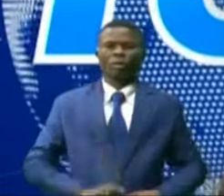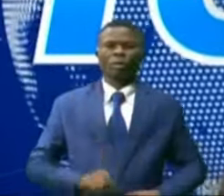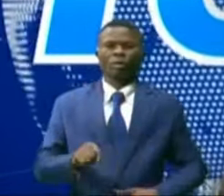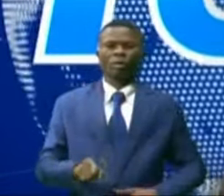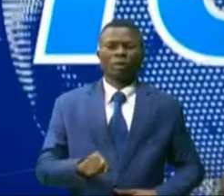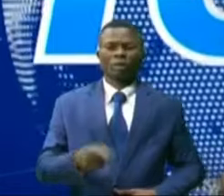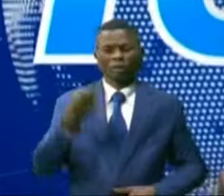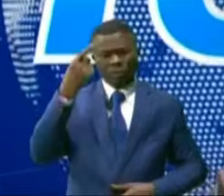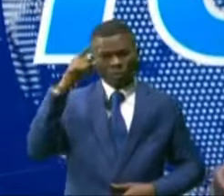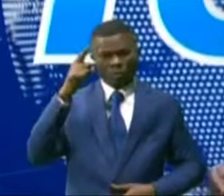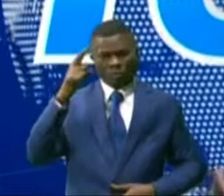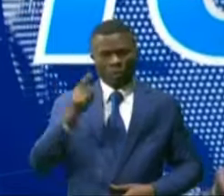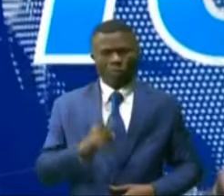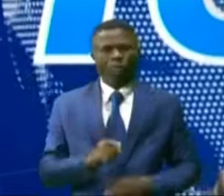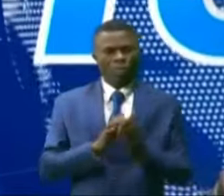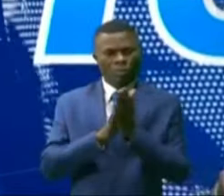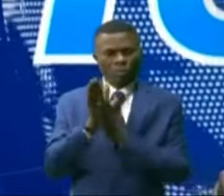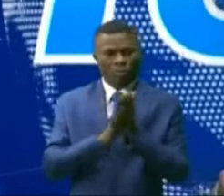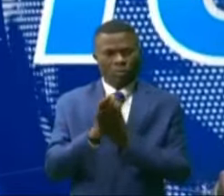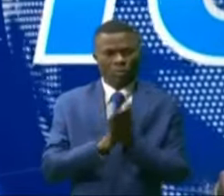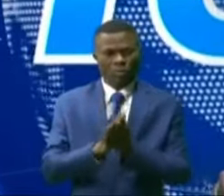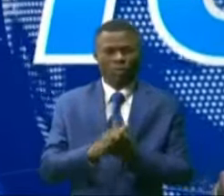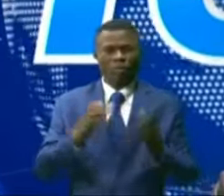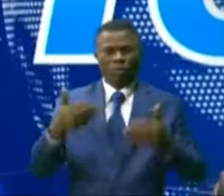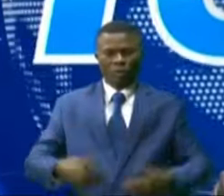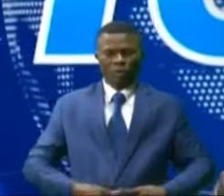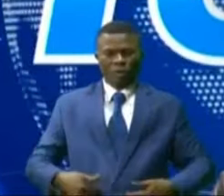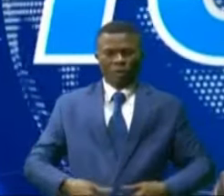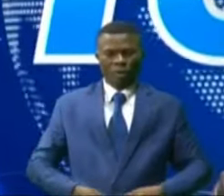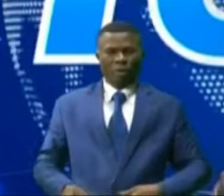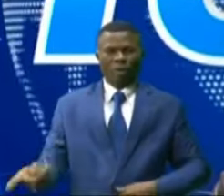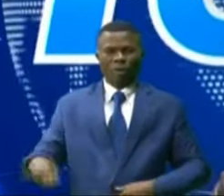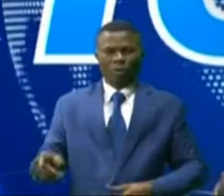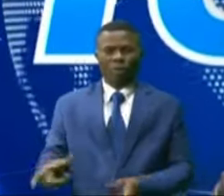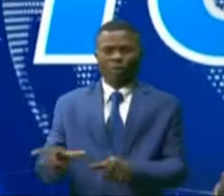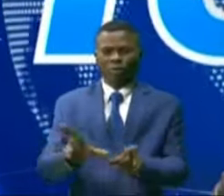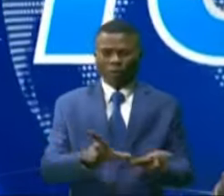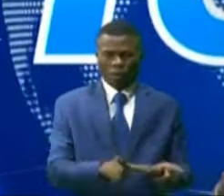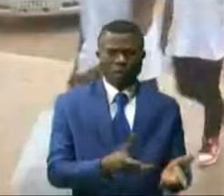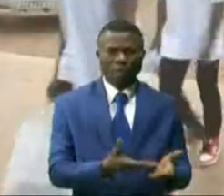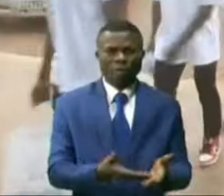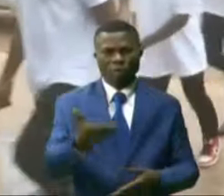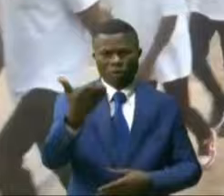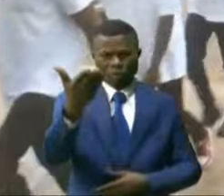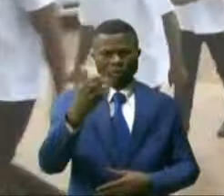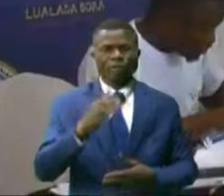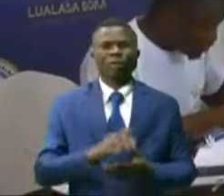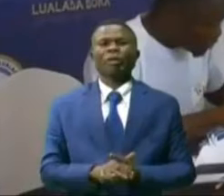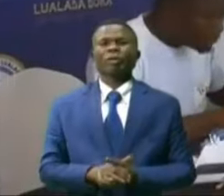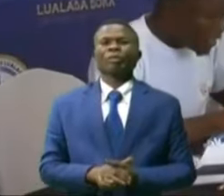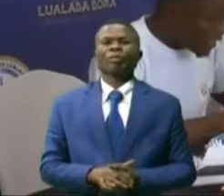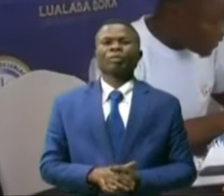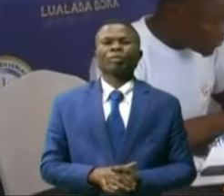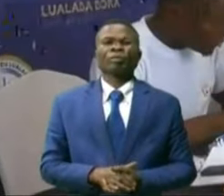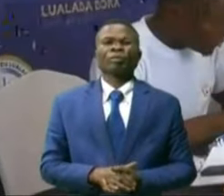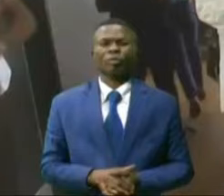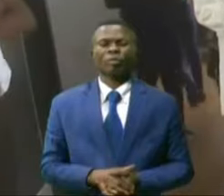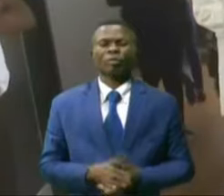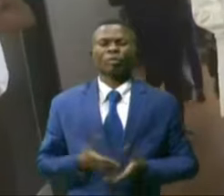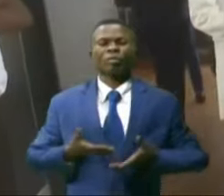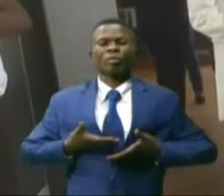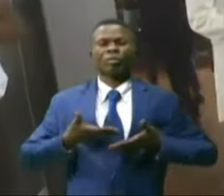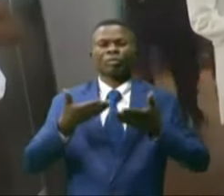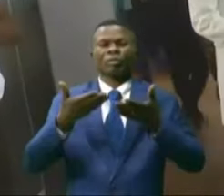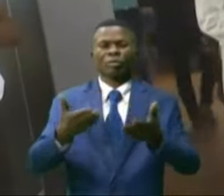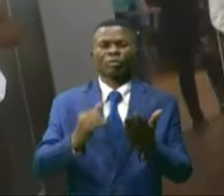Nyakiru Tshisekedi pour sa considération envers la jeunesse lualabaise. Images et commentaires. Le samedi 4 novembre 2023 est consacré